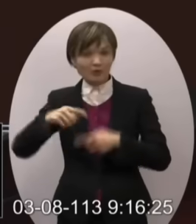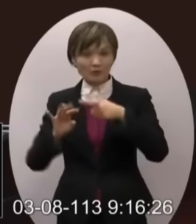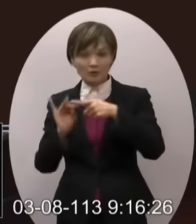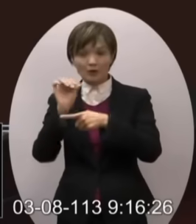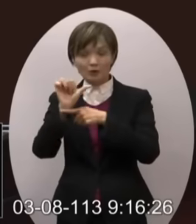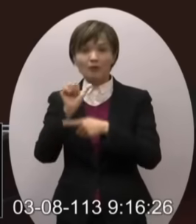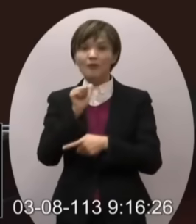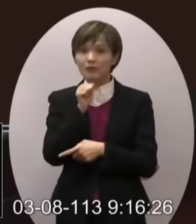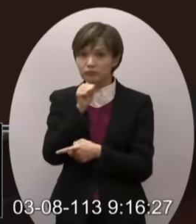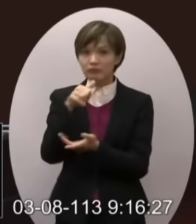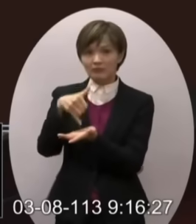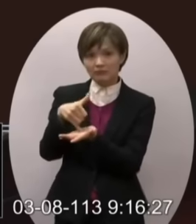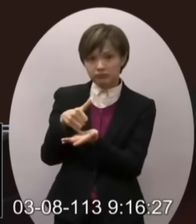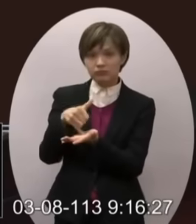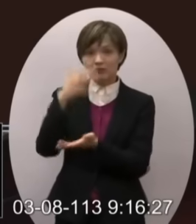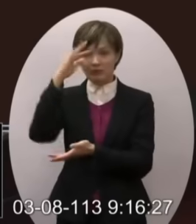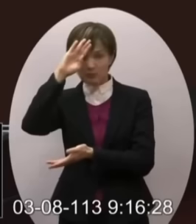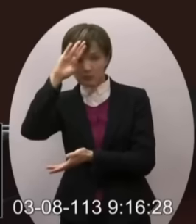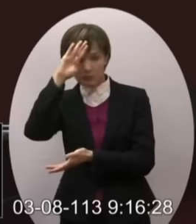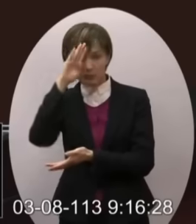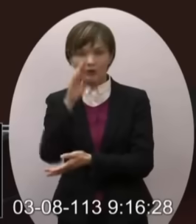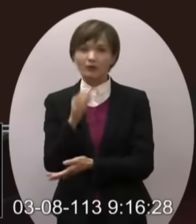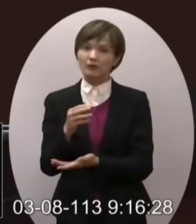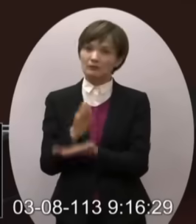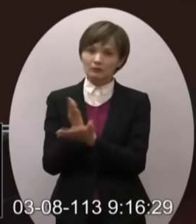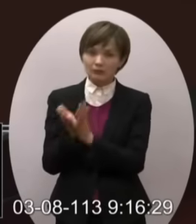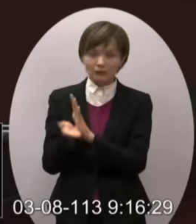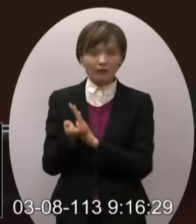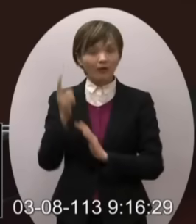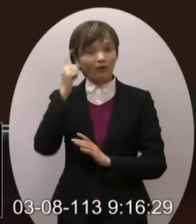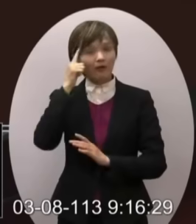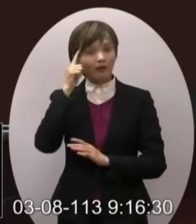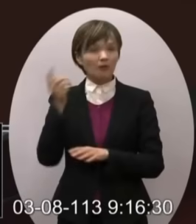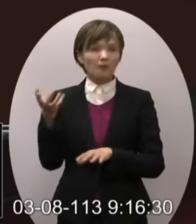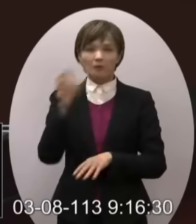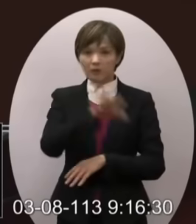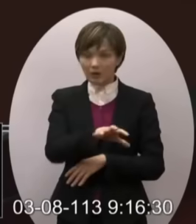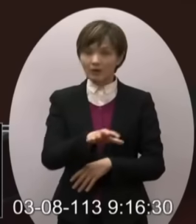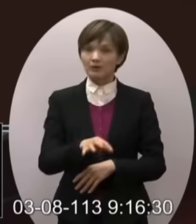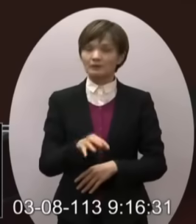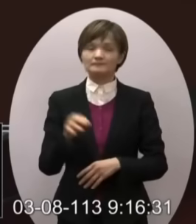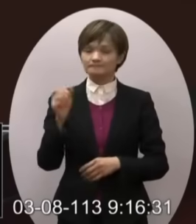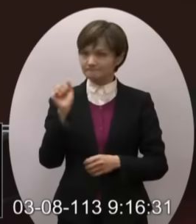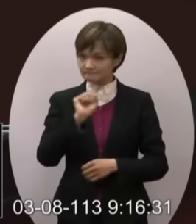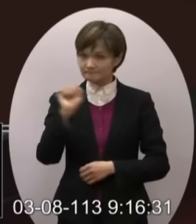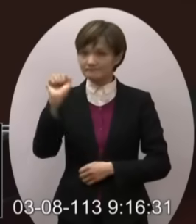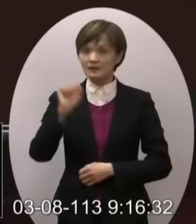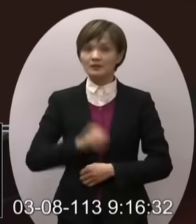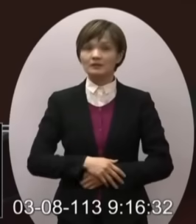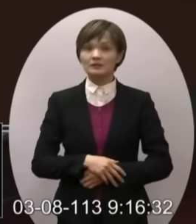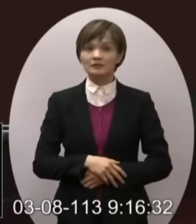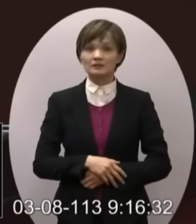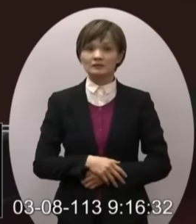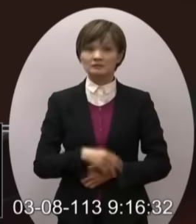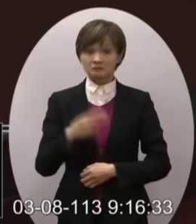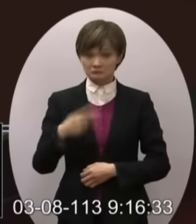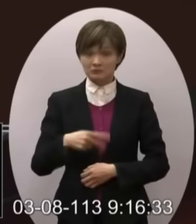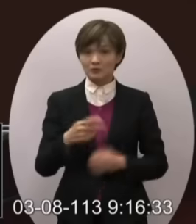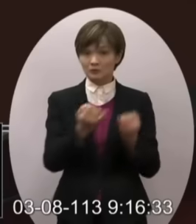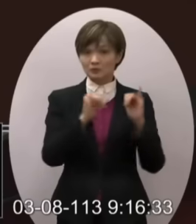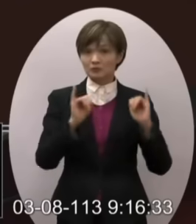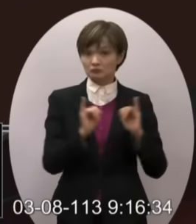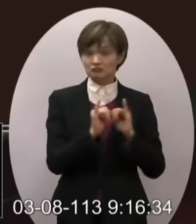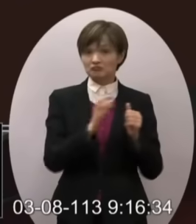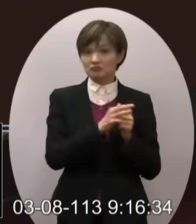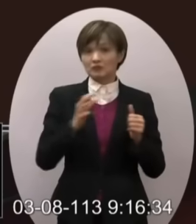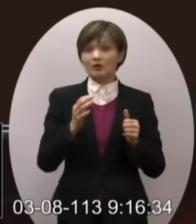的态度来看待这群掌握未来的壮世代。同样是大时代的身份认同的变革，女性解放